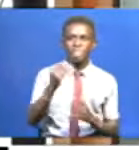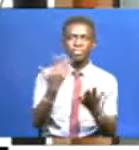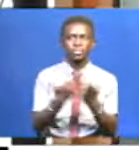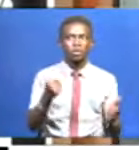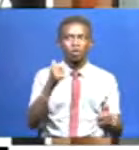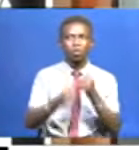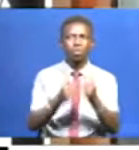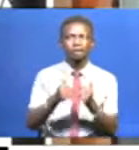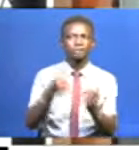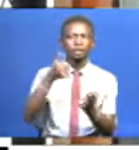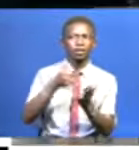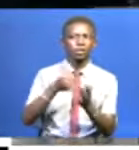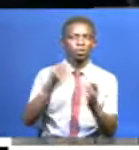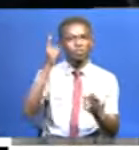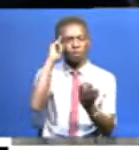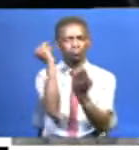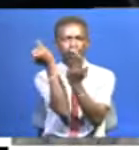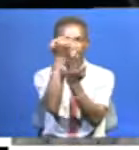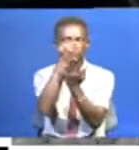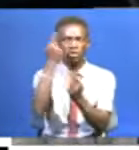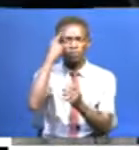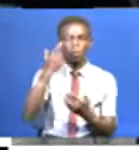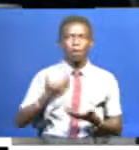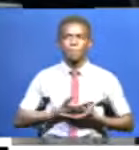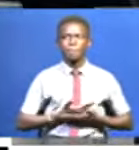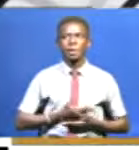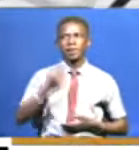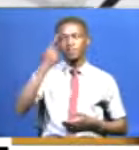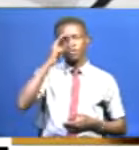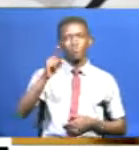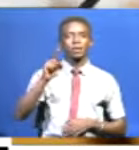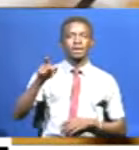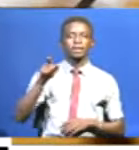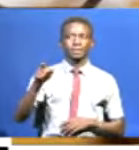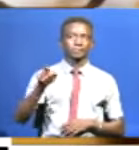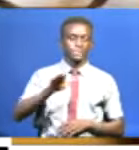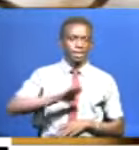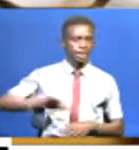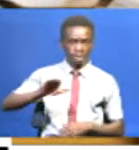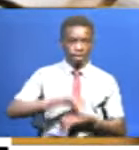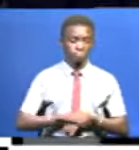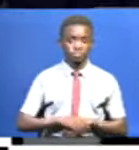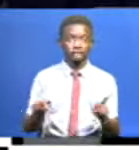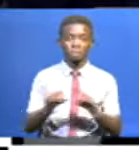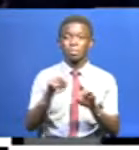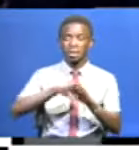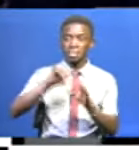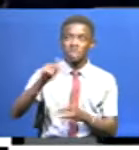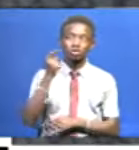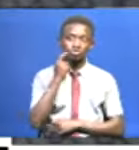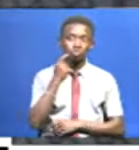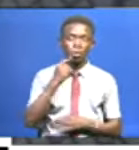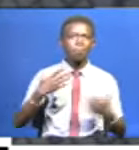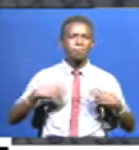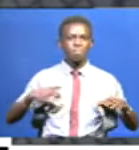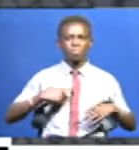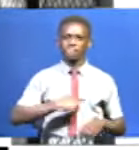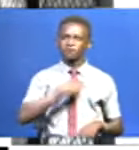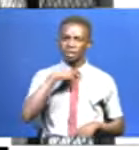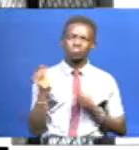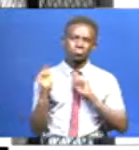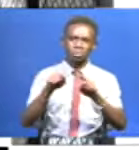na sanamu ya mtoto wa kijiji. Katika duka hilo, watalii pia wanaweza kununua